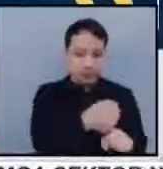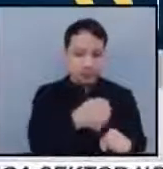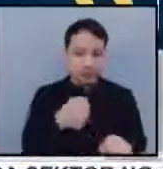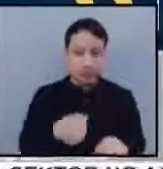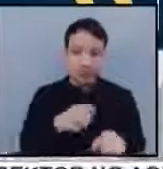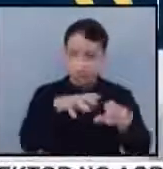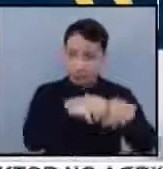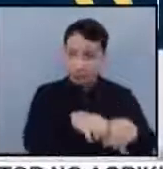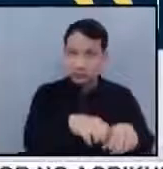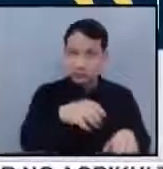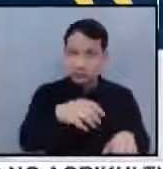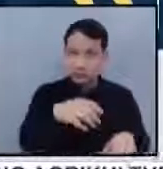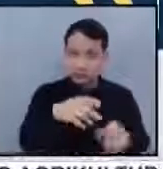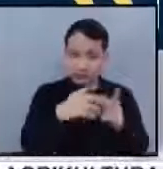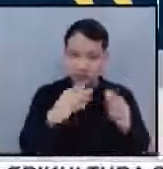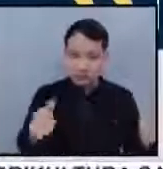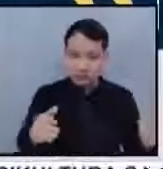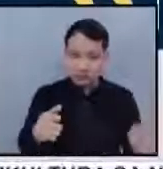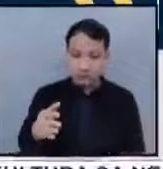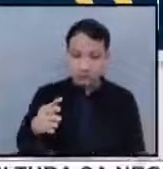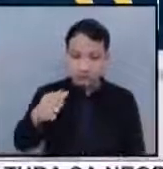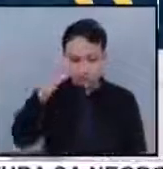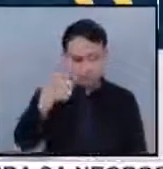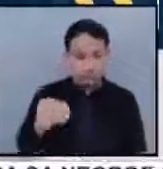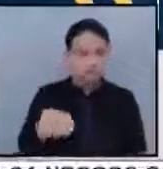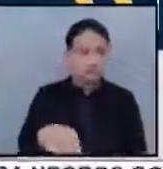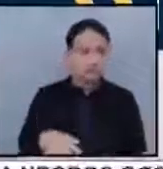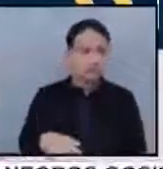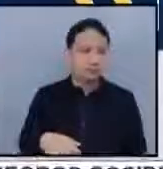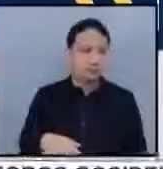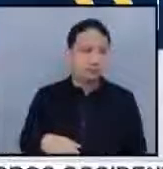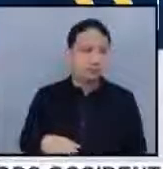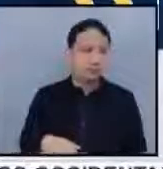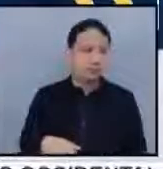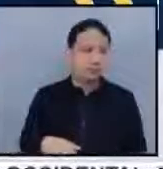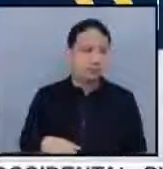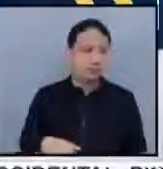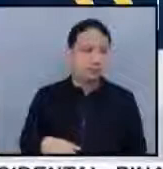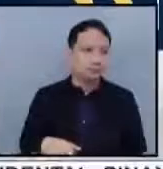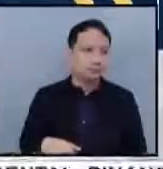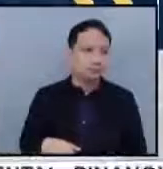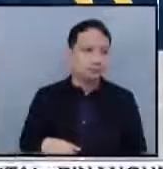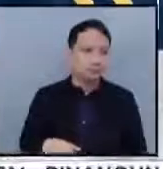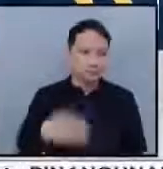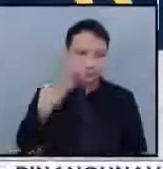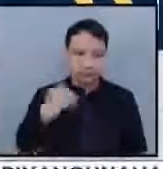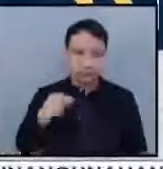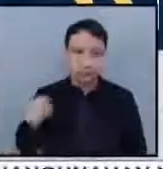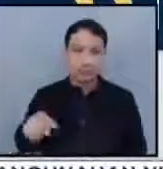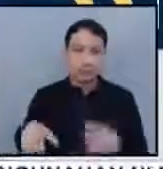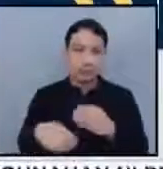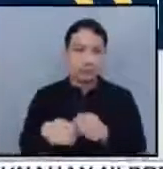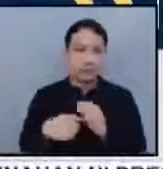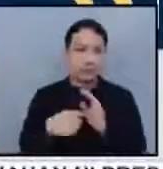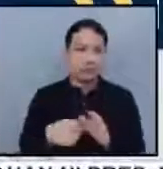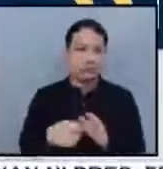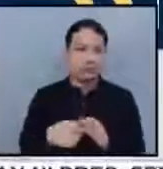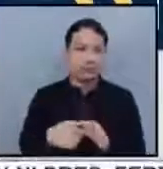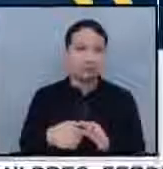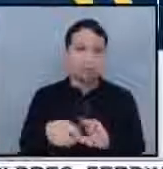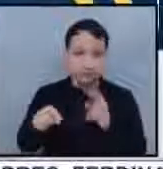lalaki. Ngayon may dalang baril, nagpaputok doon sa bahay ng lalaki at nung nakita na